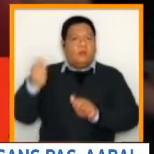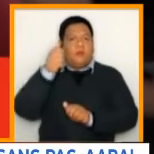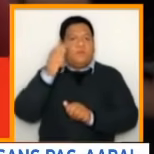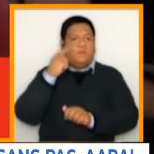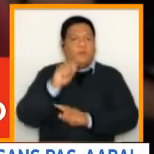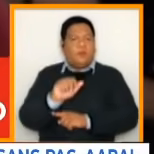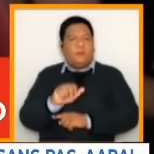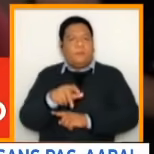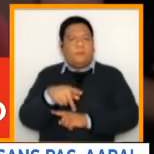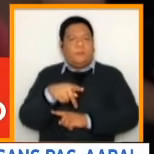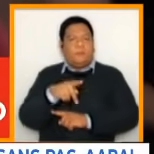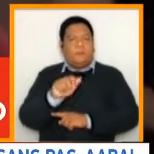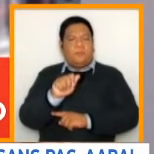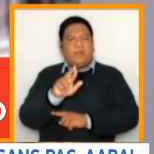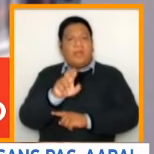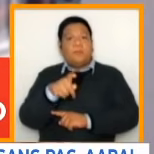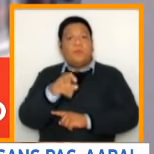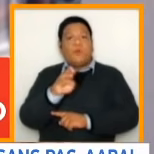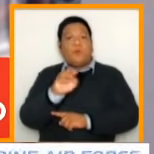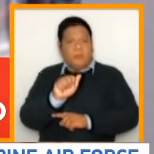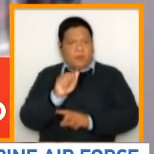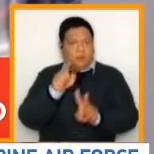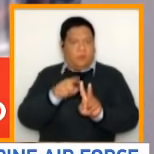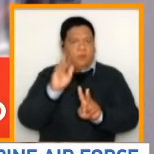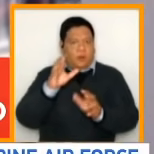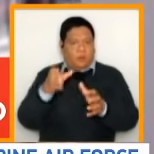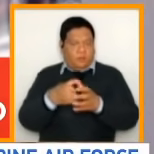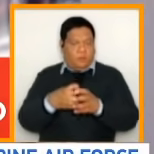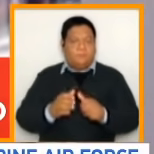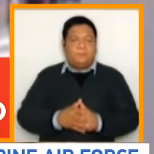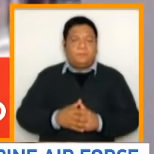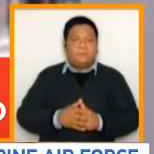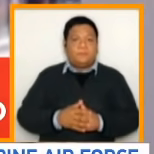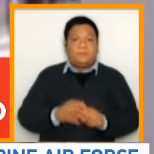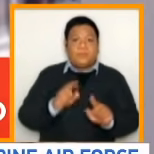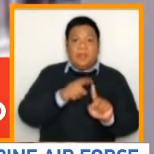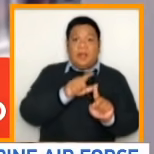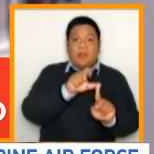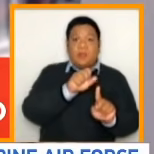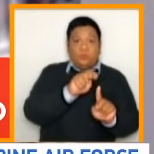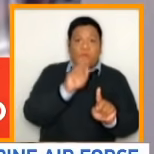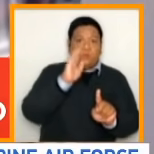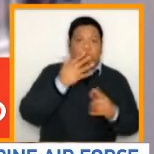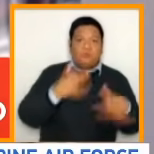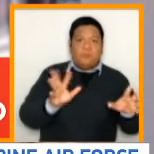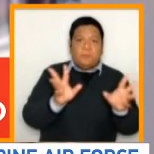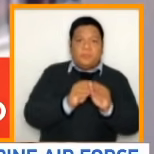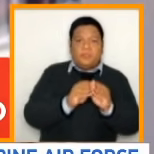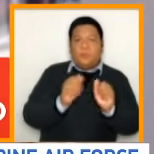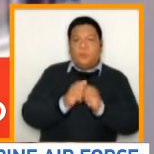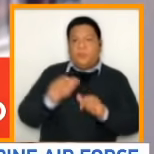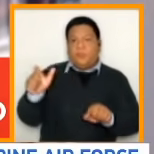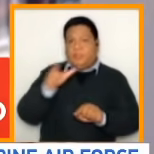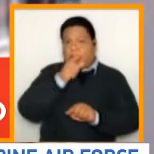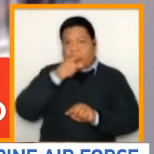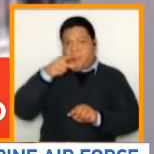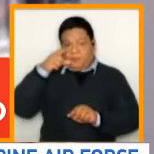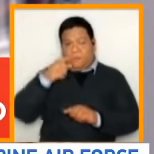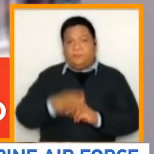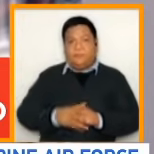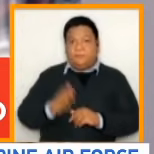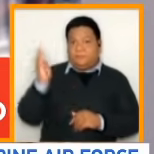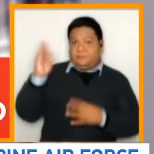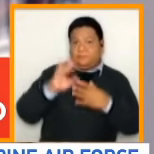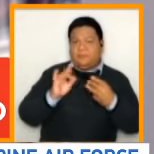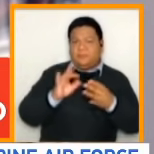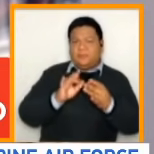Vice President Lenny Robredo. At the time, kasama niya si Senator Bam Aquino. Hindi ko lang madivulge yung pinag-usapan